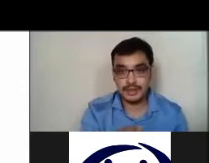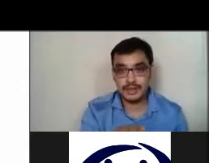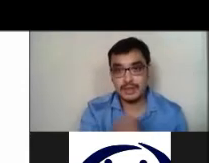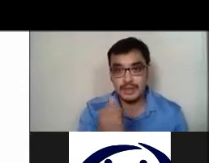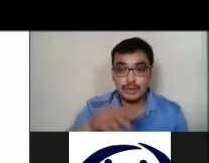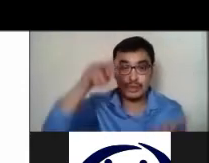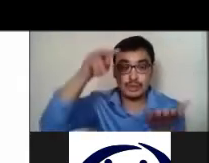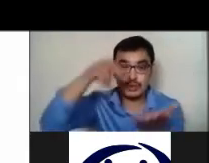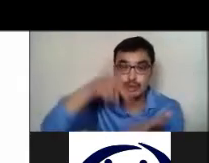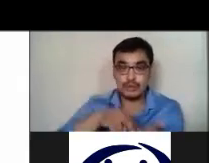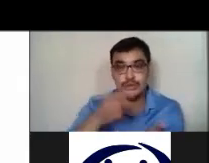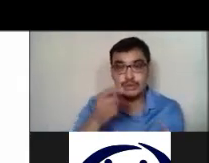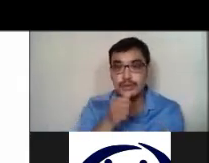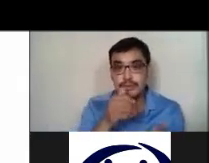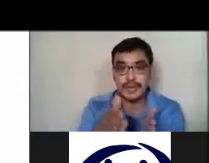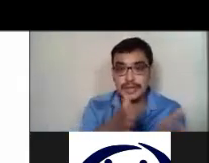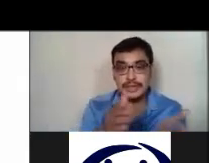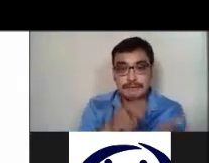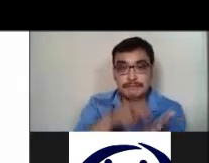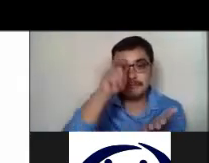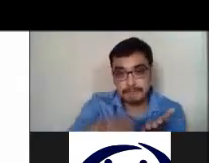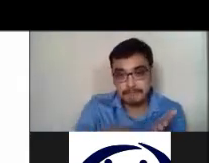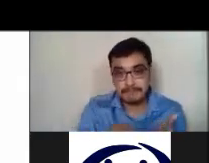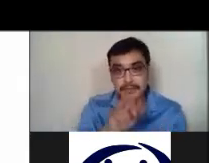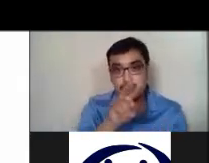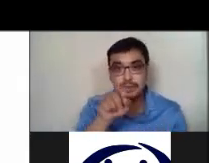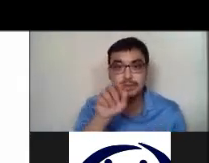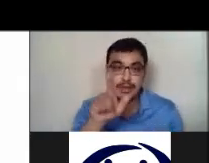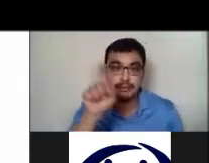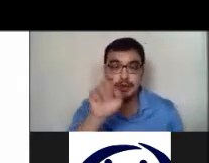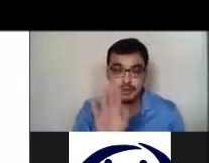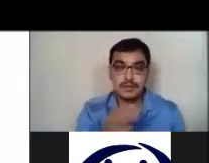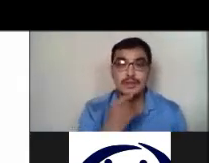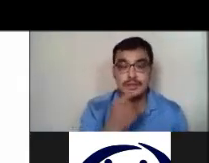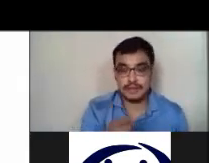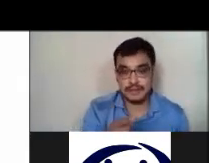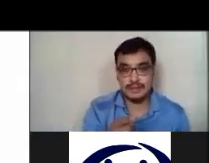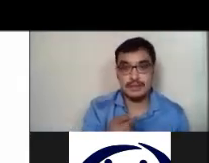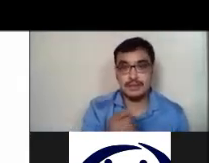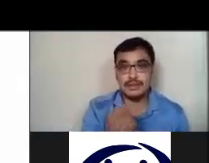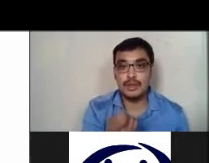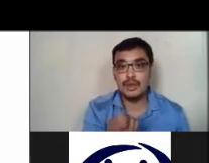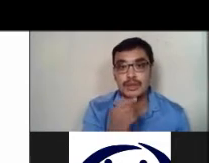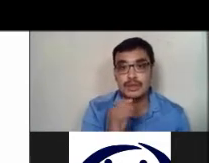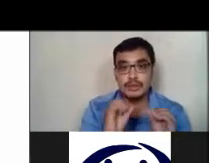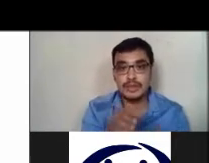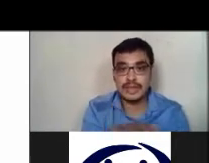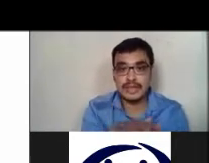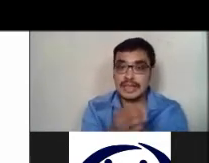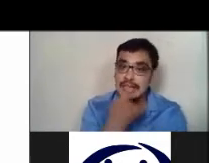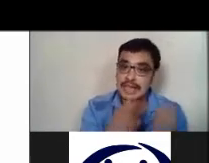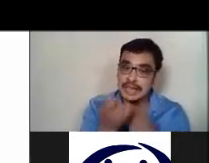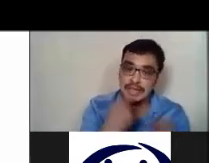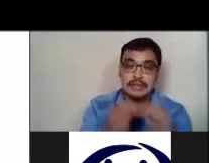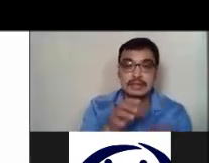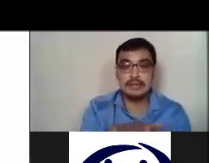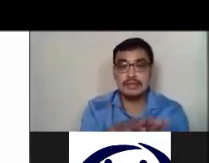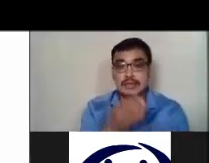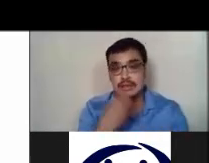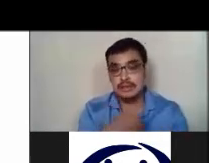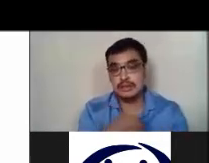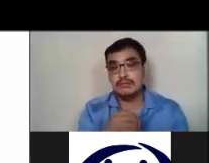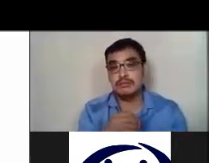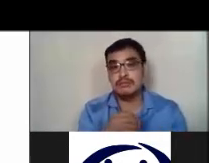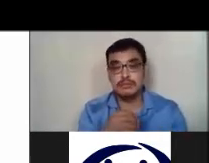या खोलामा हाम फाल्न खोजेको 2.7% छ. र मेडिसिनहरू ओभरडोज खाइदिएर एकैचोटि धेरै चक्की